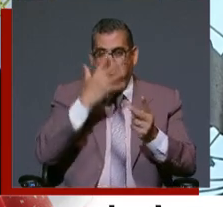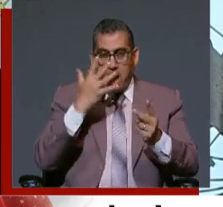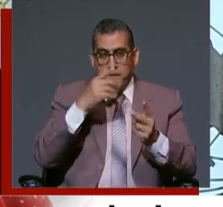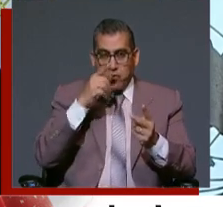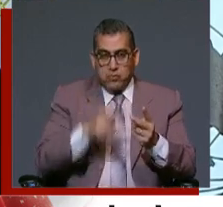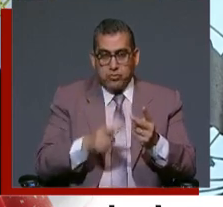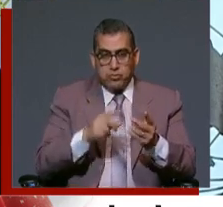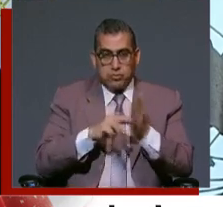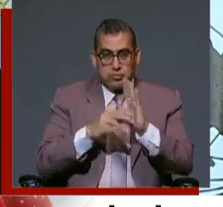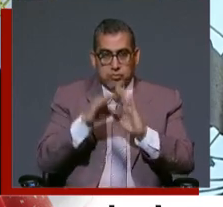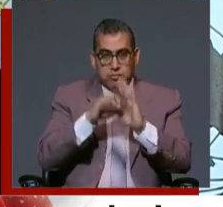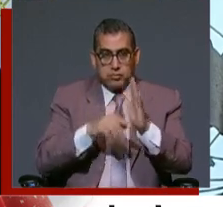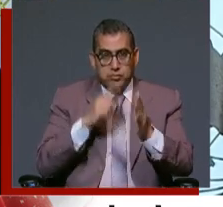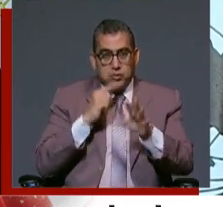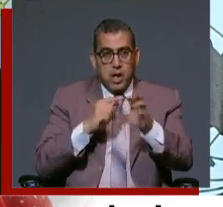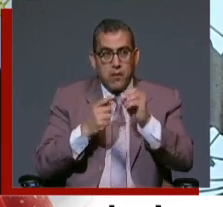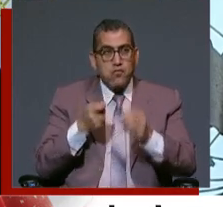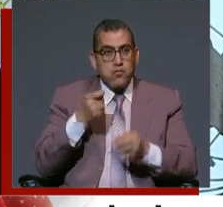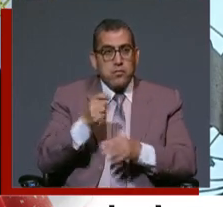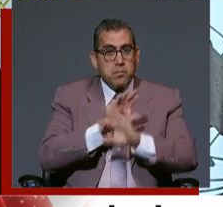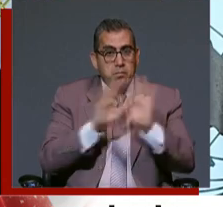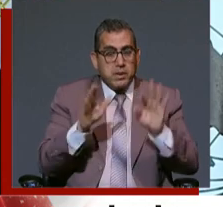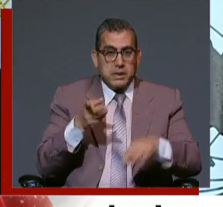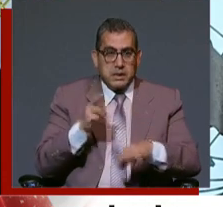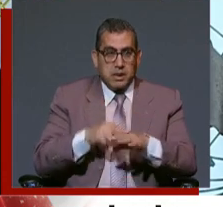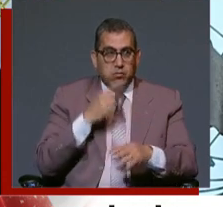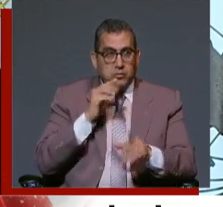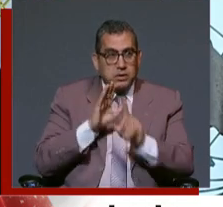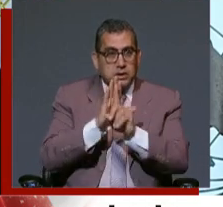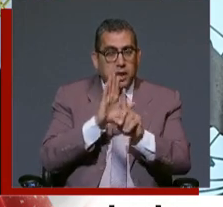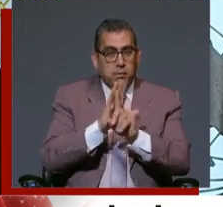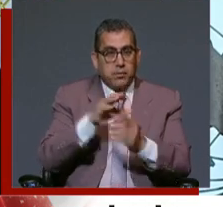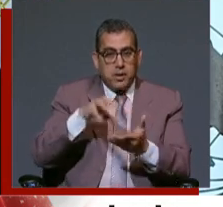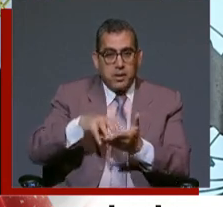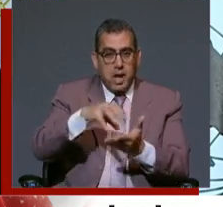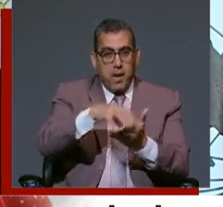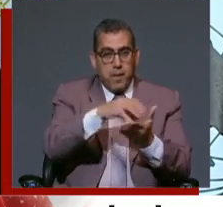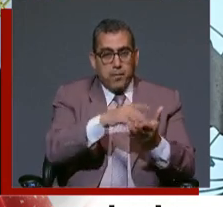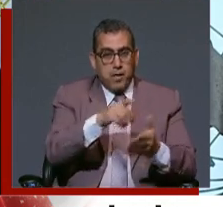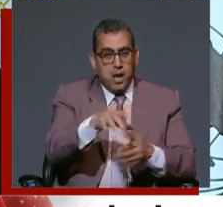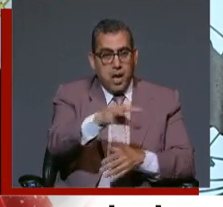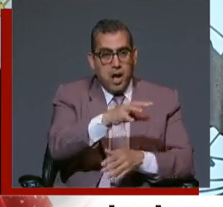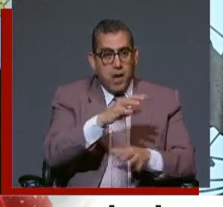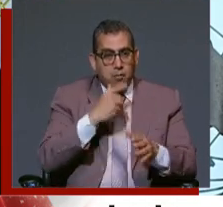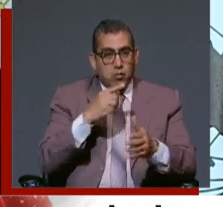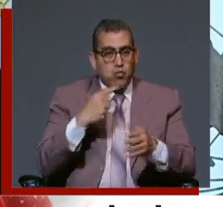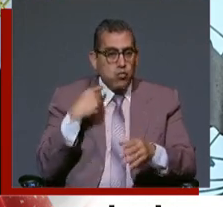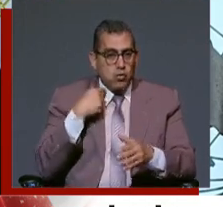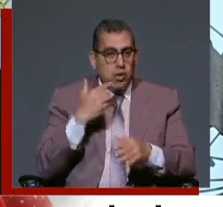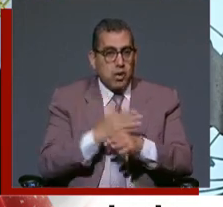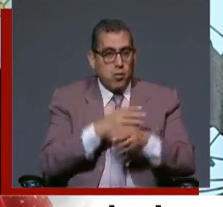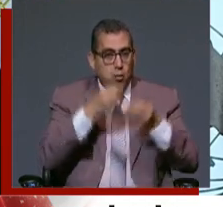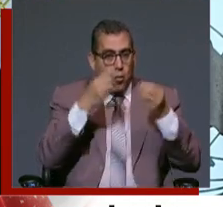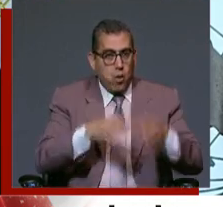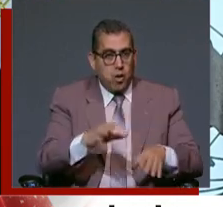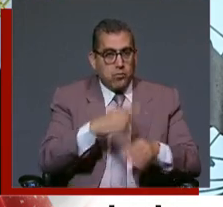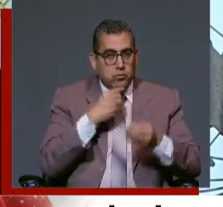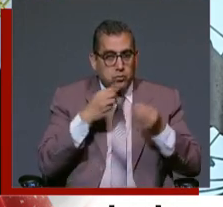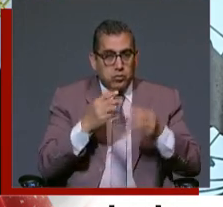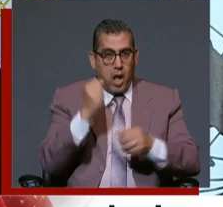تستحتاج إلى موارد مالية ضخمة لدعم الدول الأكثر تعرضا وهشاشة